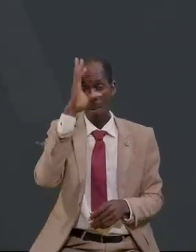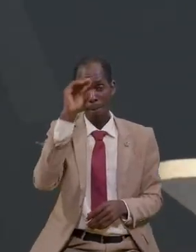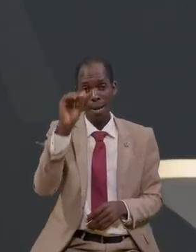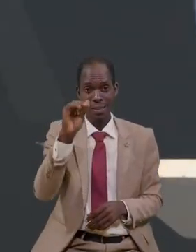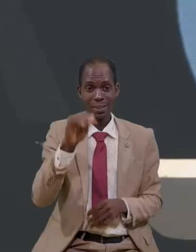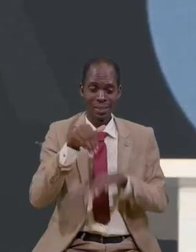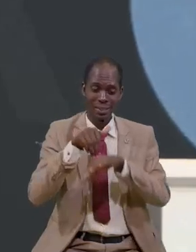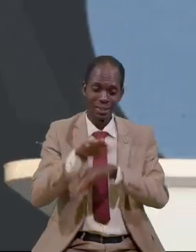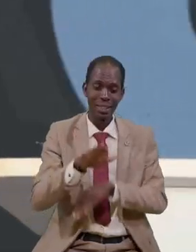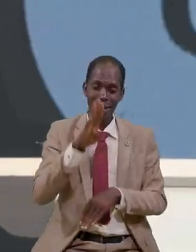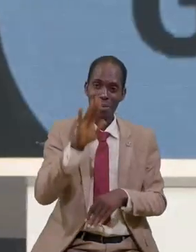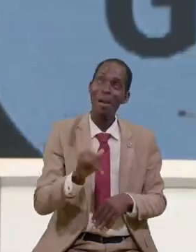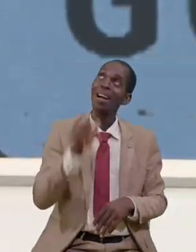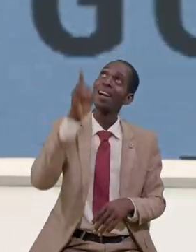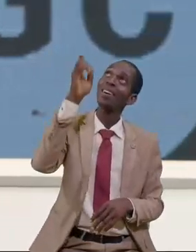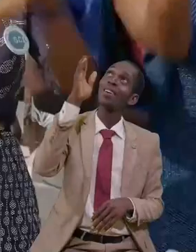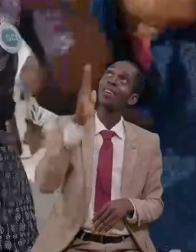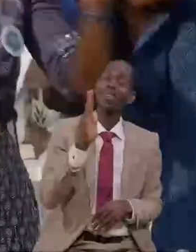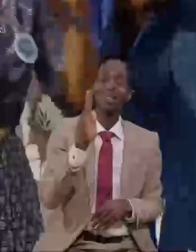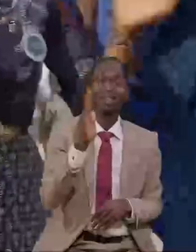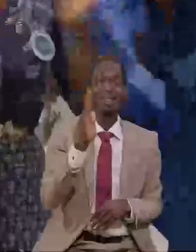Dieu